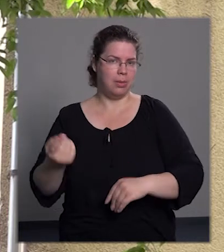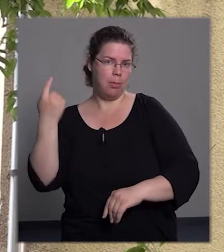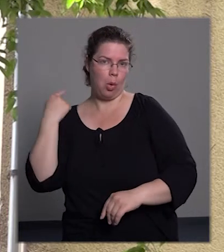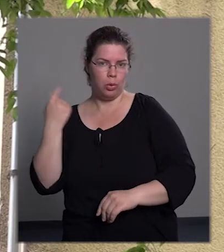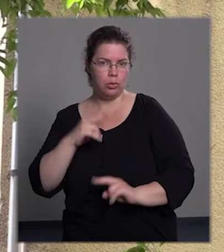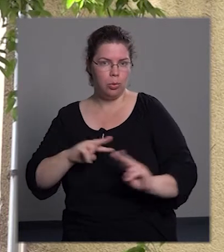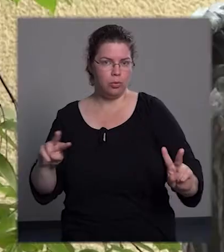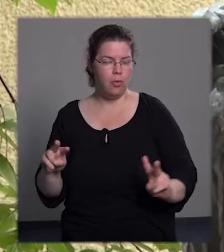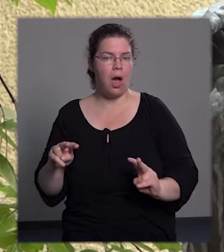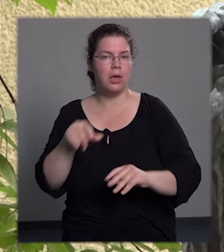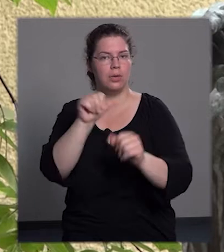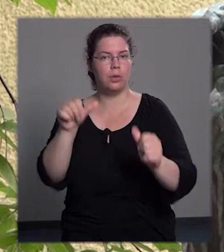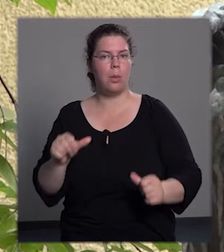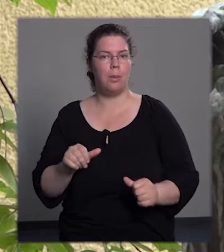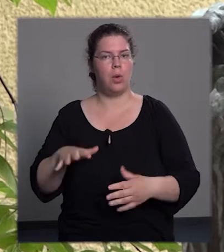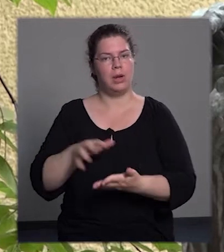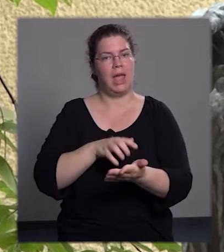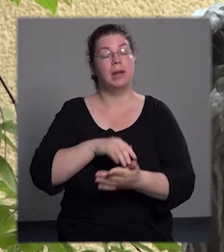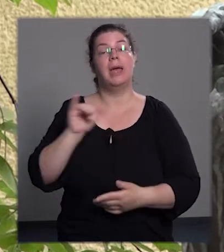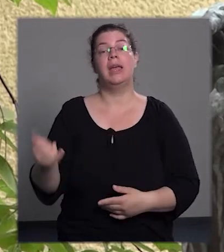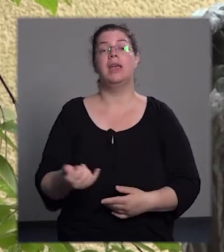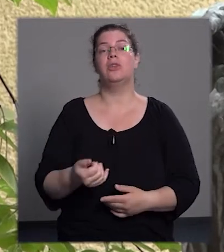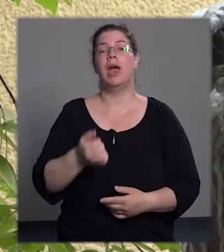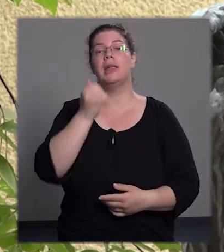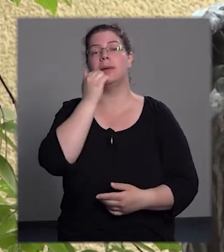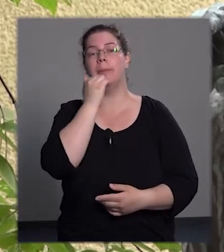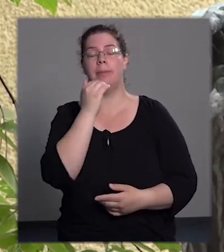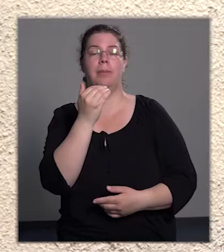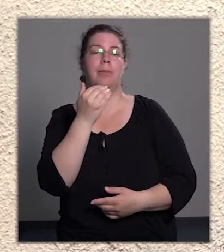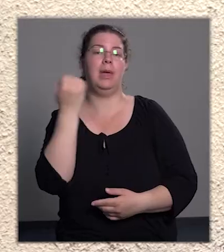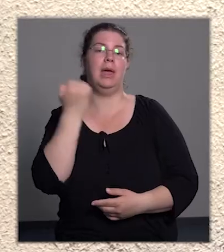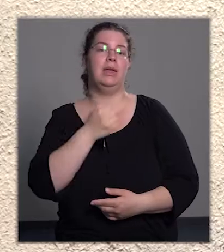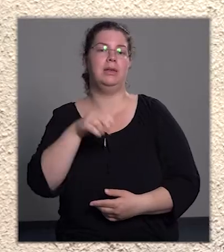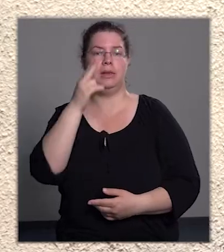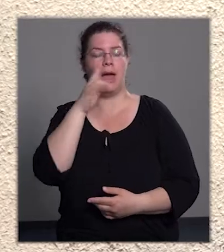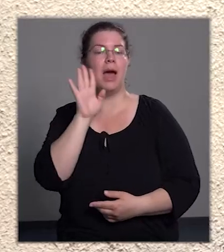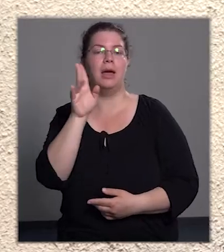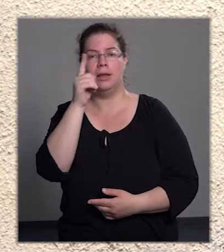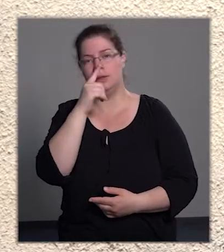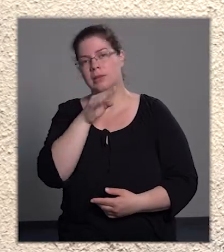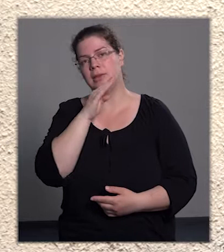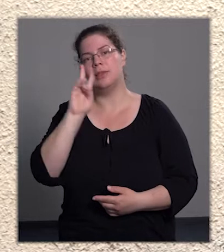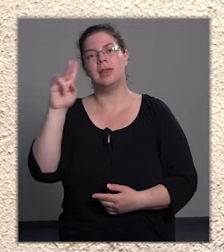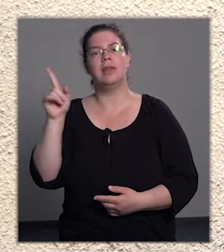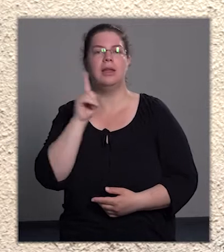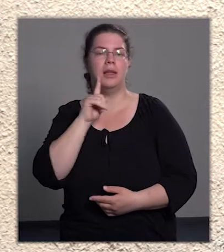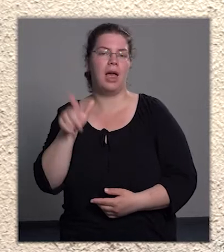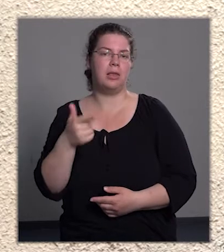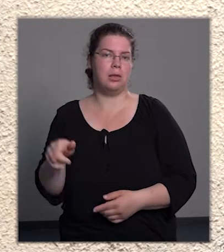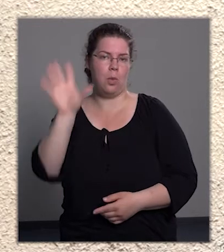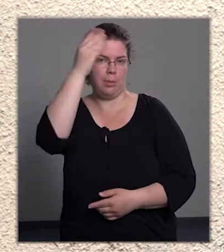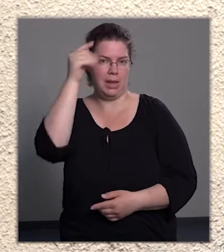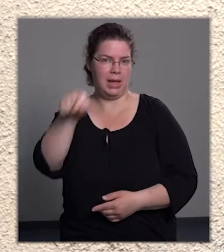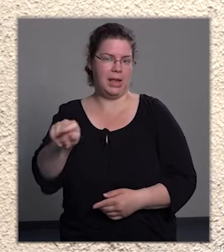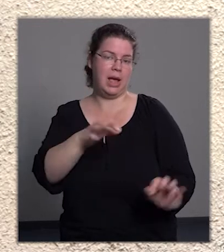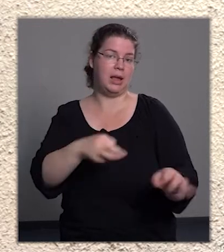a szoborkertben, és egy Mednyánszky László emlékére készült szobor, ami